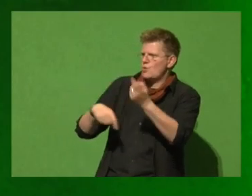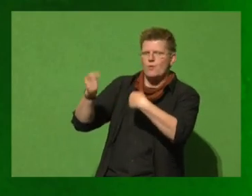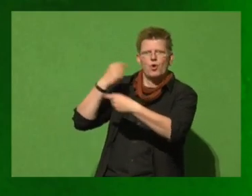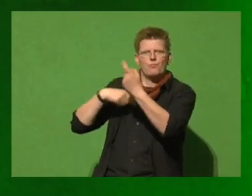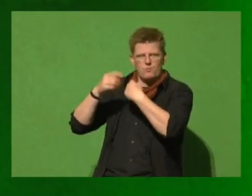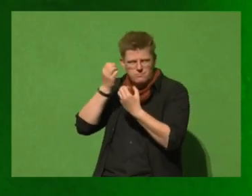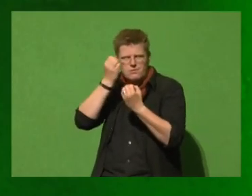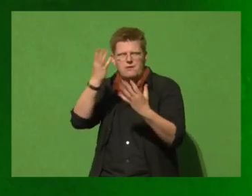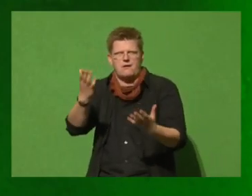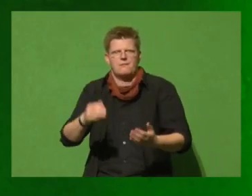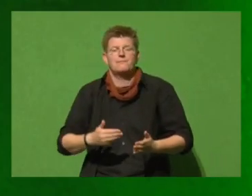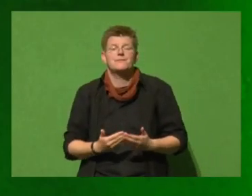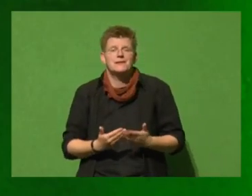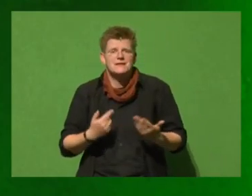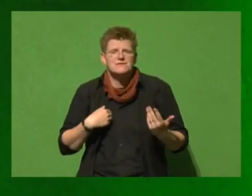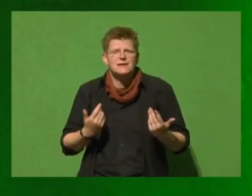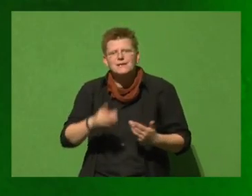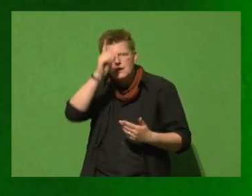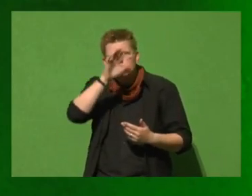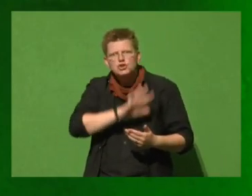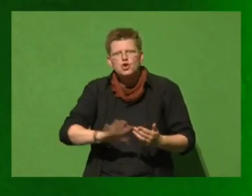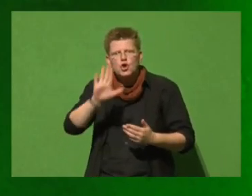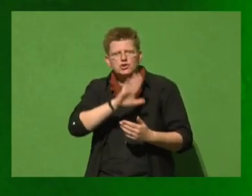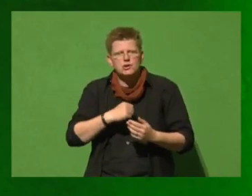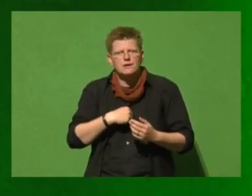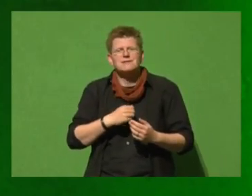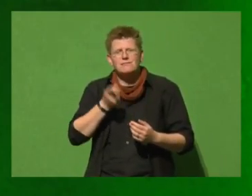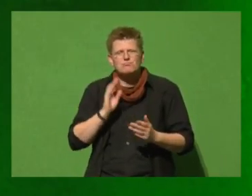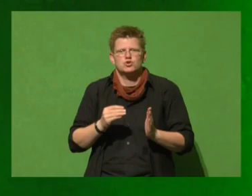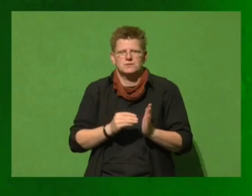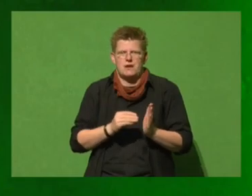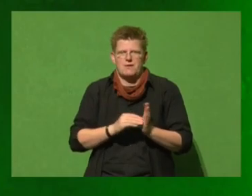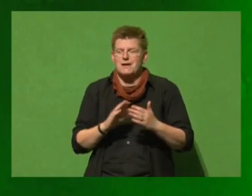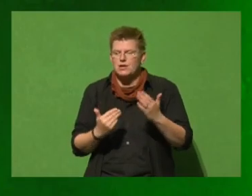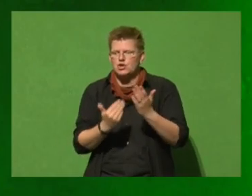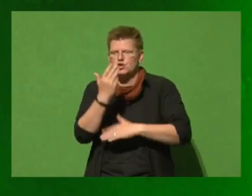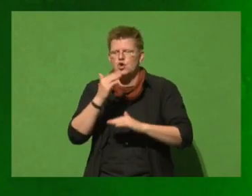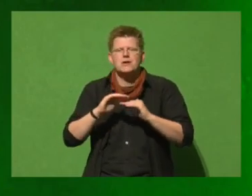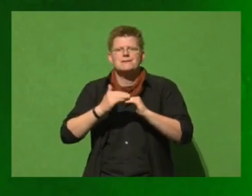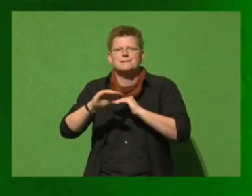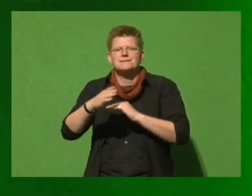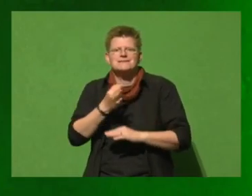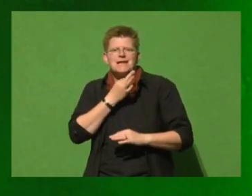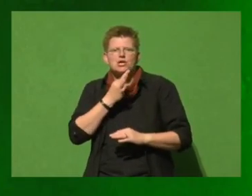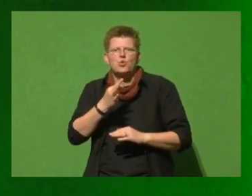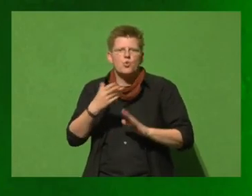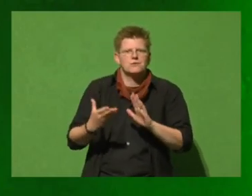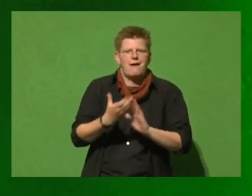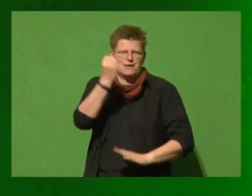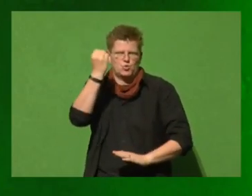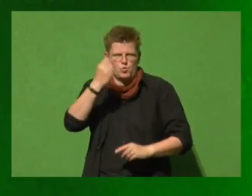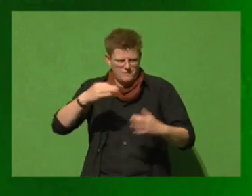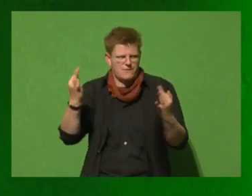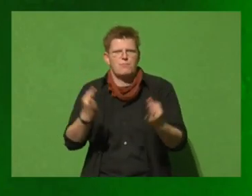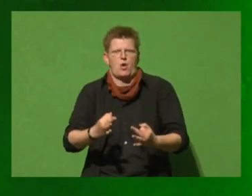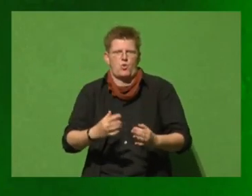an der Auflage eines neuen Seenotrettungsprogramms beteiligen und dieses mit finanziellen Mitteln unterstützen.